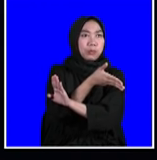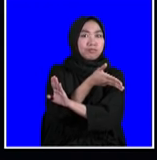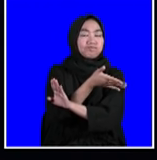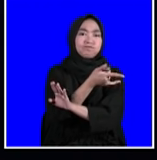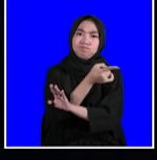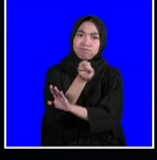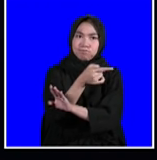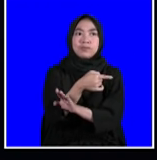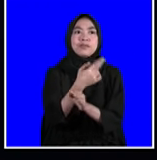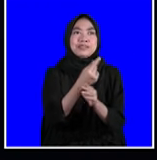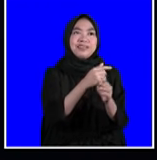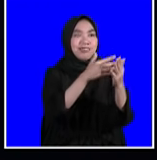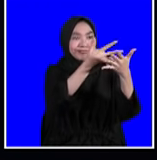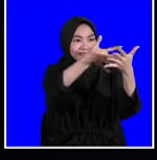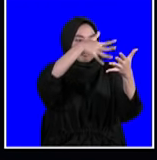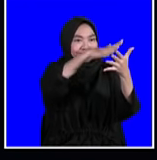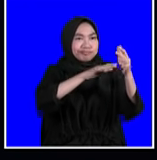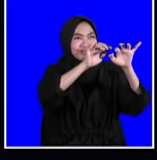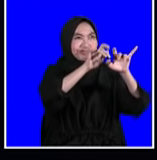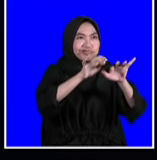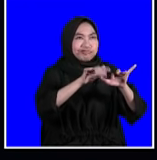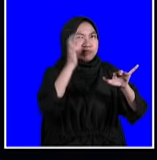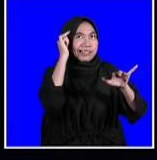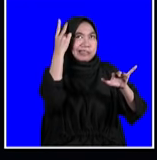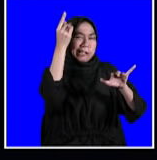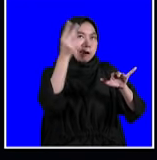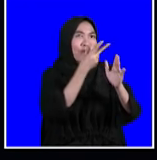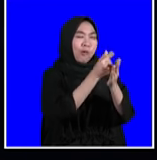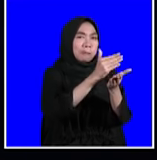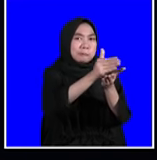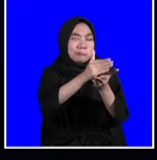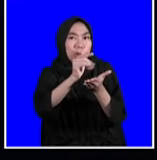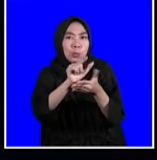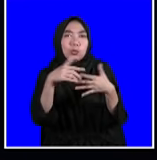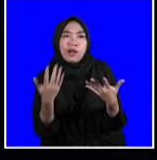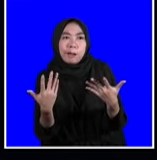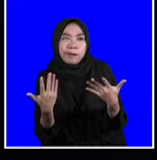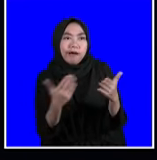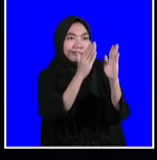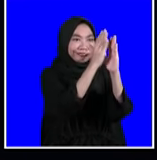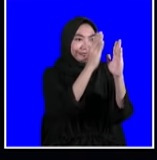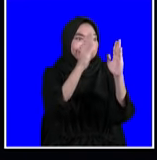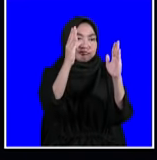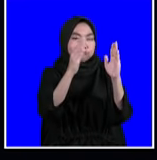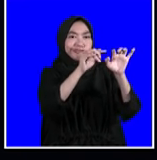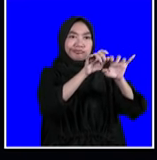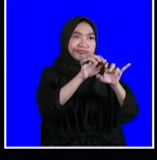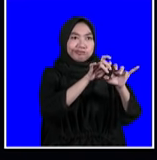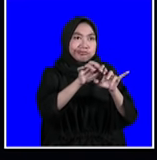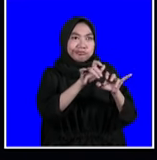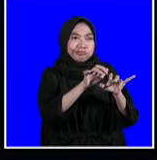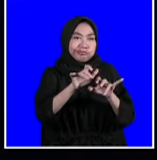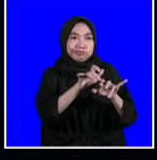misalnya, Anda sudah membuat perencanaan gaji itu mau dibelanjakan untuk apa saja. Nah, Anda bisa